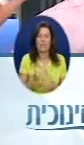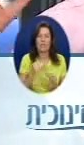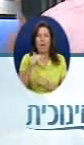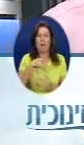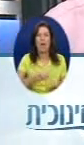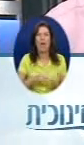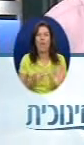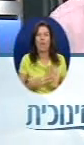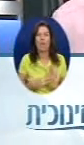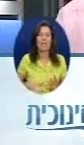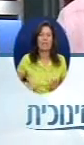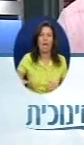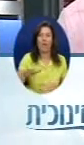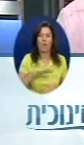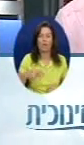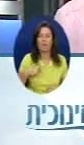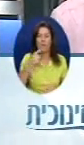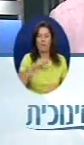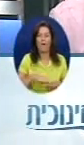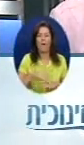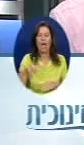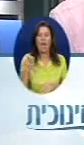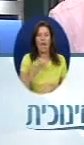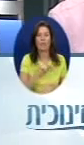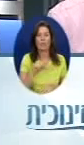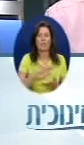גלובלית. אני מתמקד בסוגיית הגיור, ואני אומר, אם